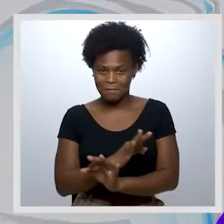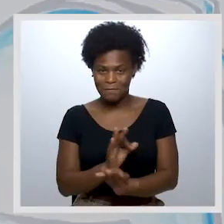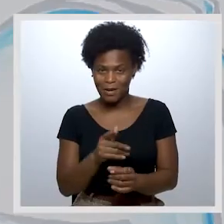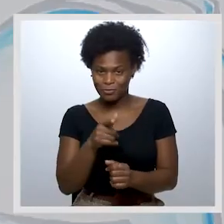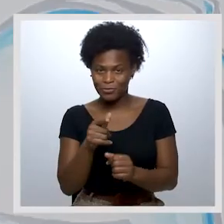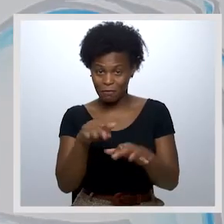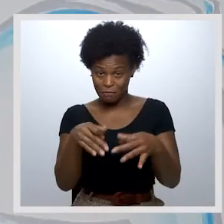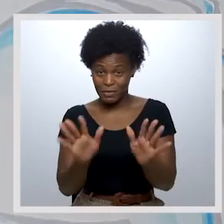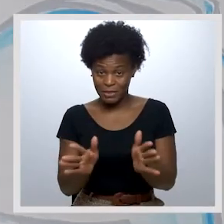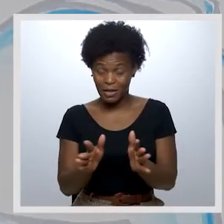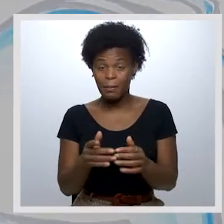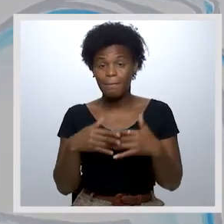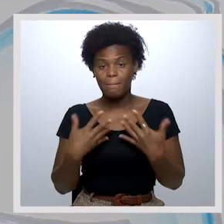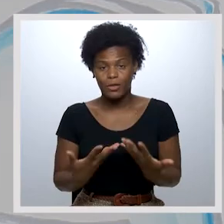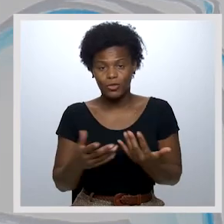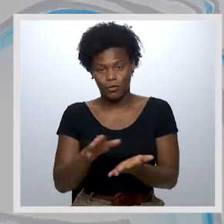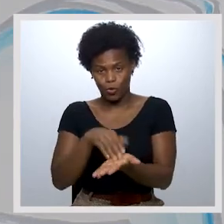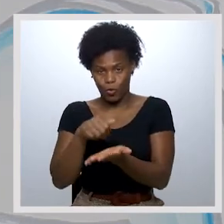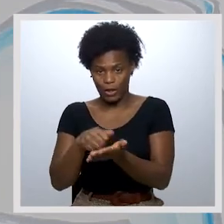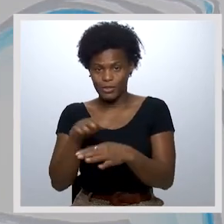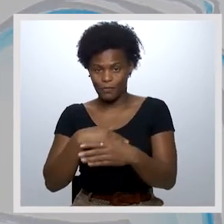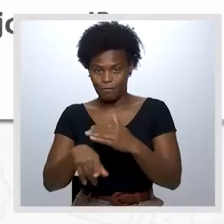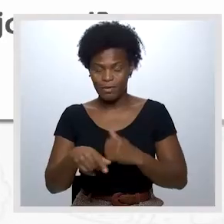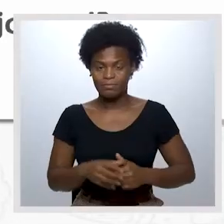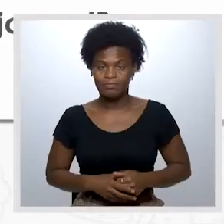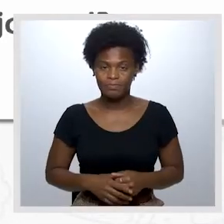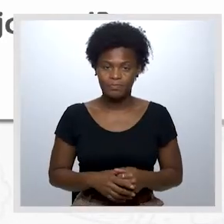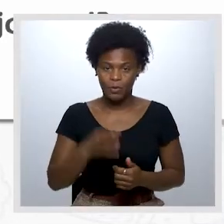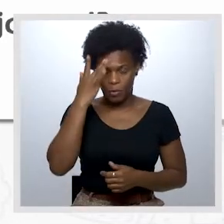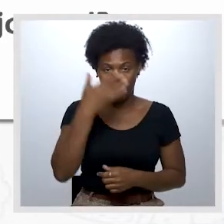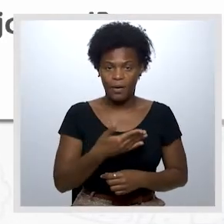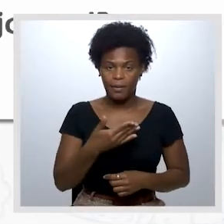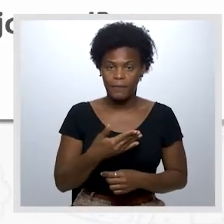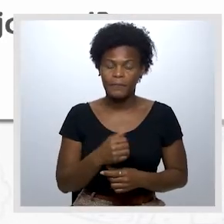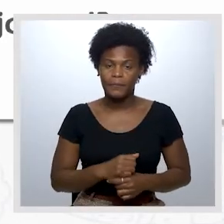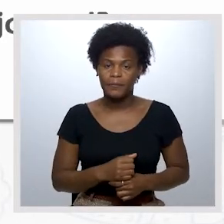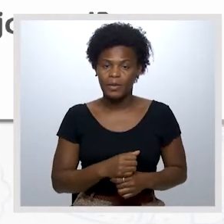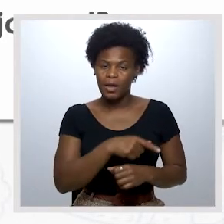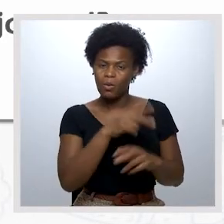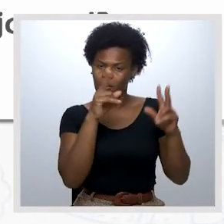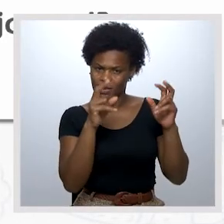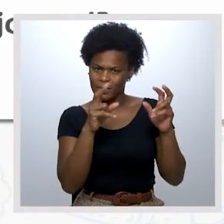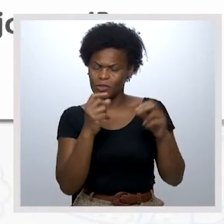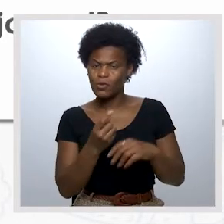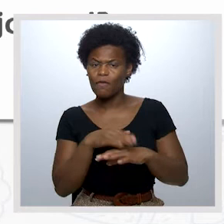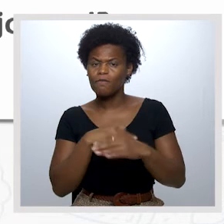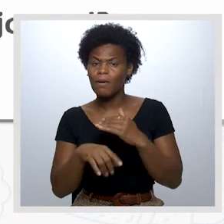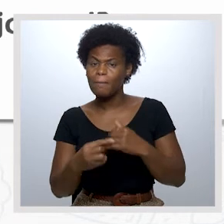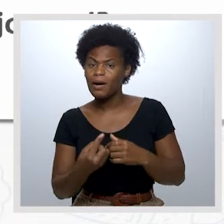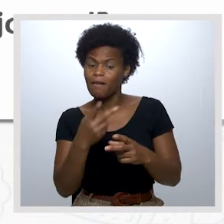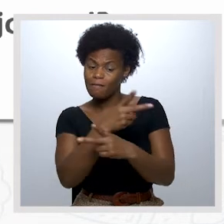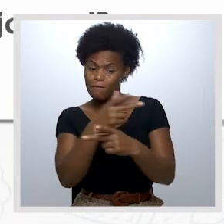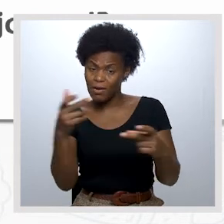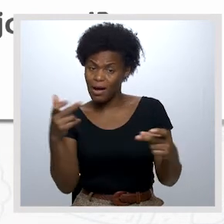Parfait, vous avez terminé. On passe à la correction. 1. Est-ce que les titres sont